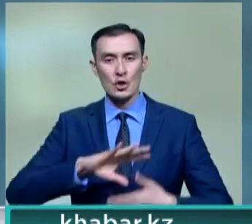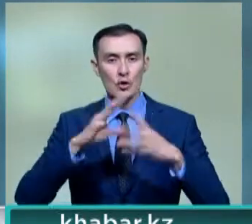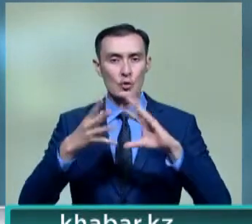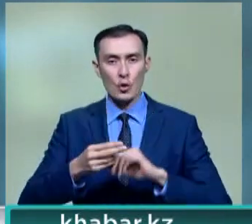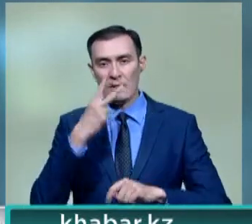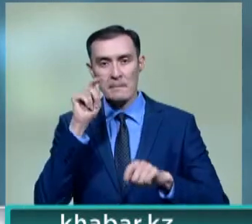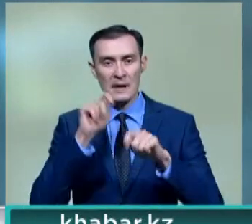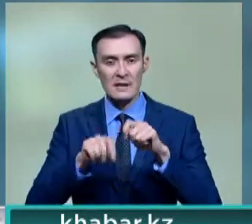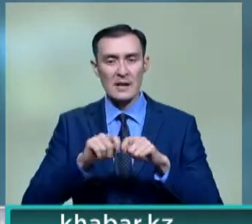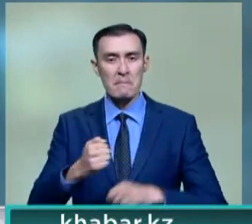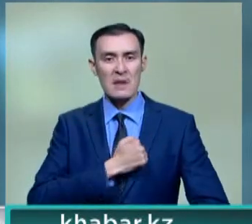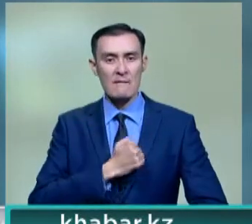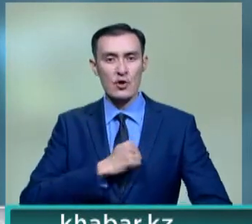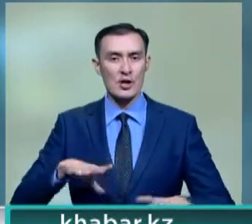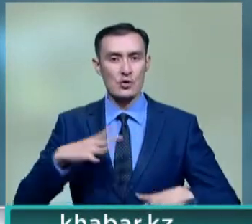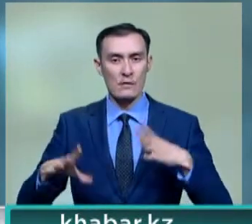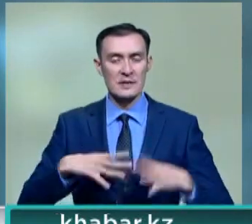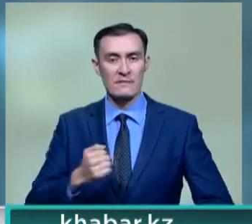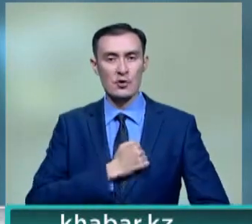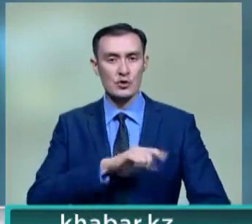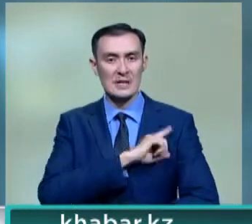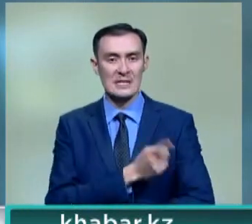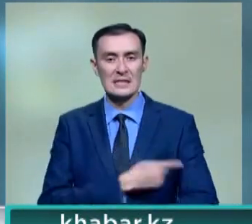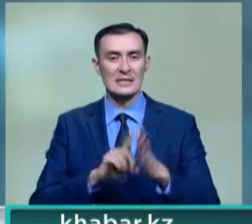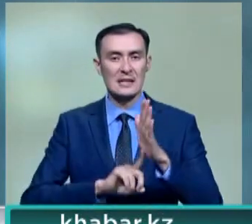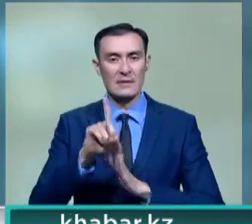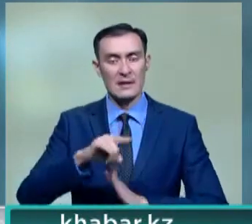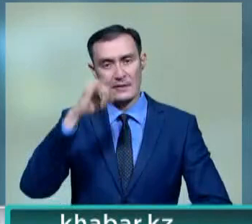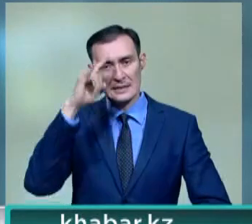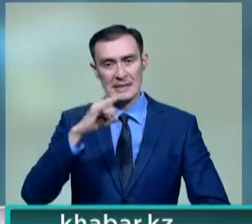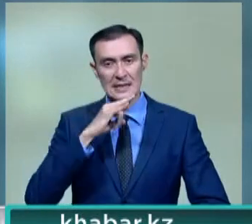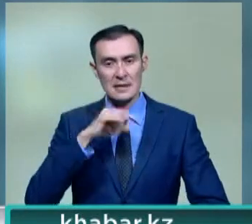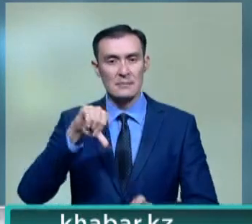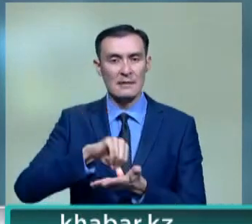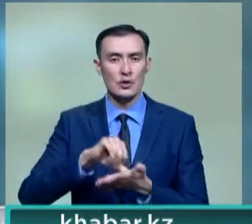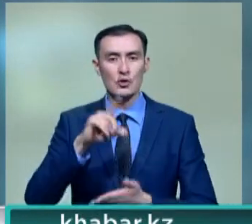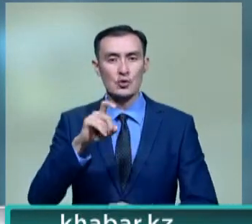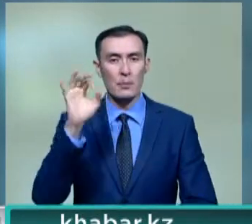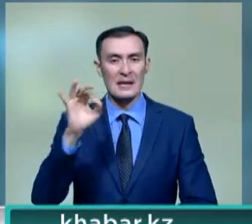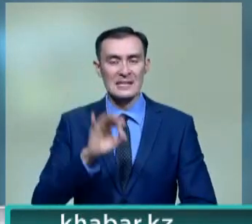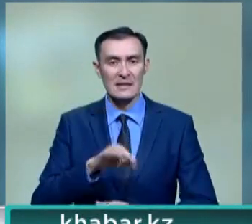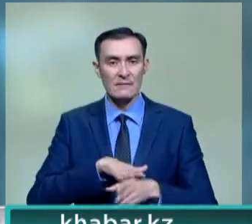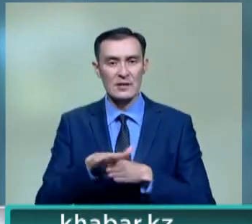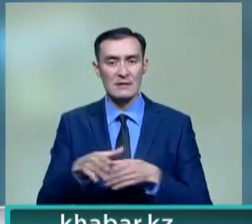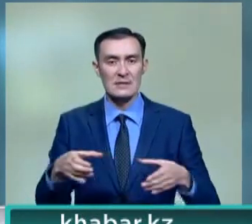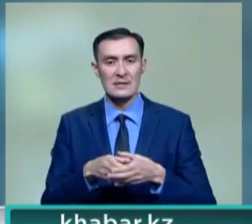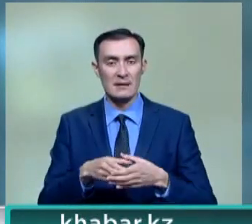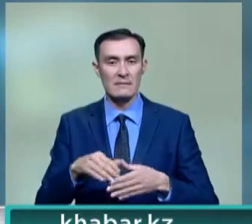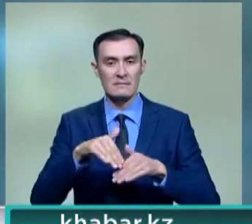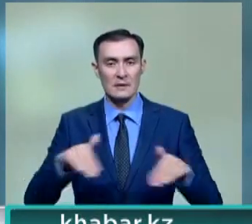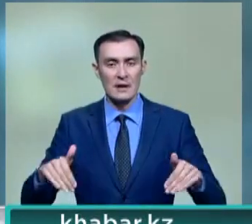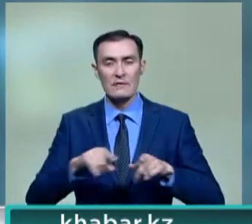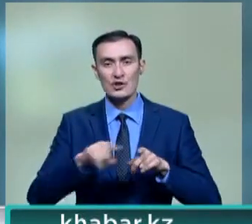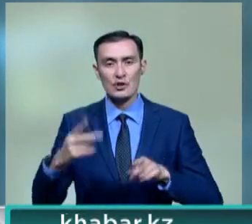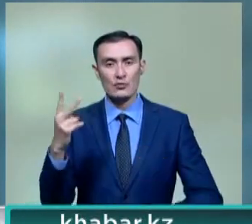Итоговая проверка боевой готовности вооруженных сил стартовала в Казахстане. К ней привлекли 100% личного состава. На